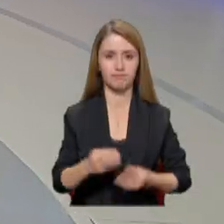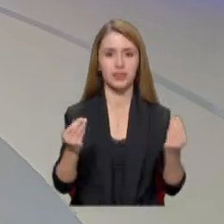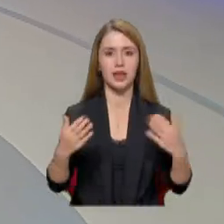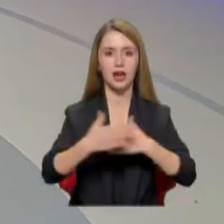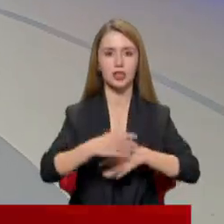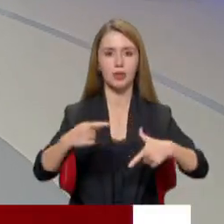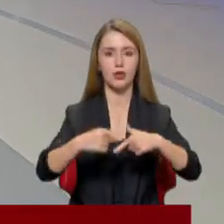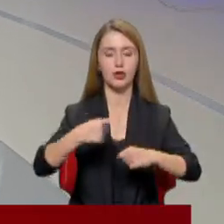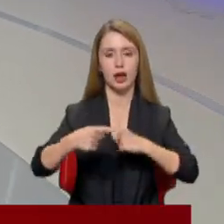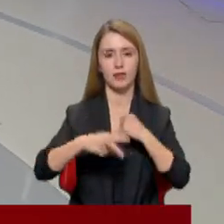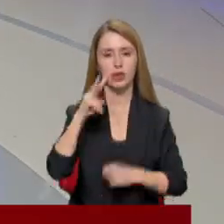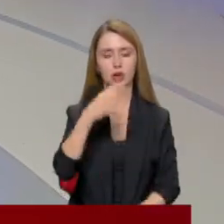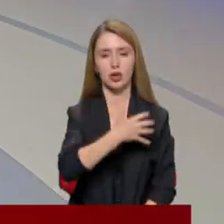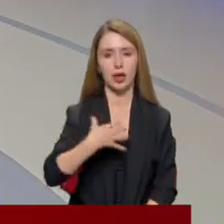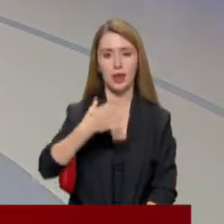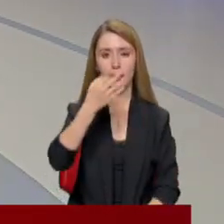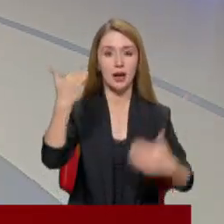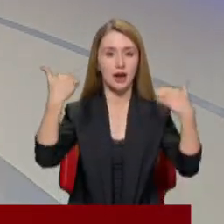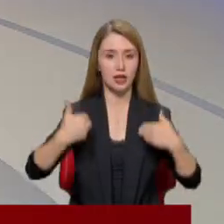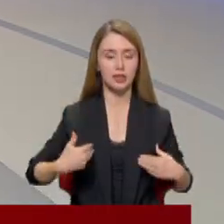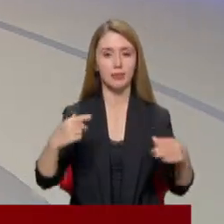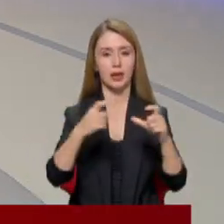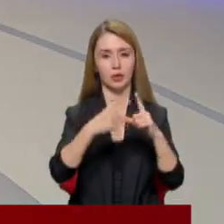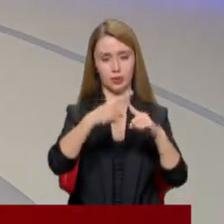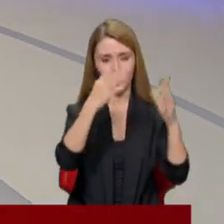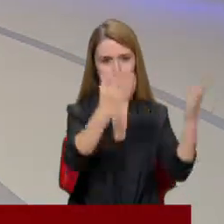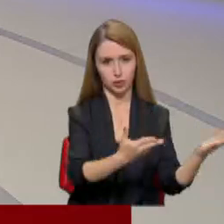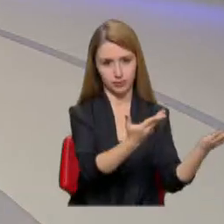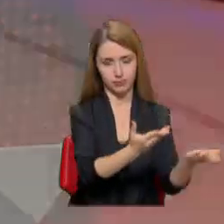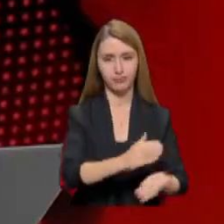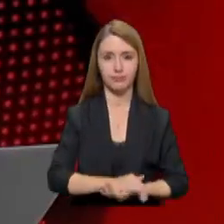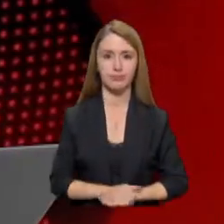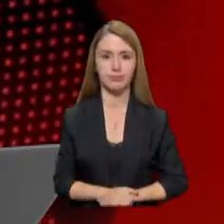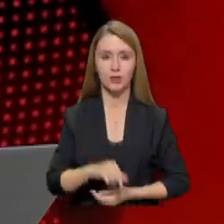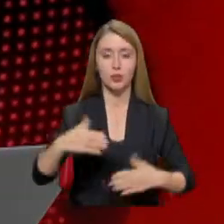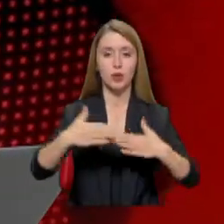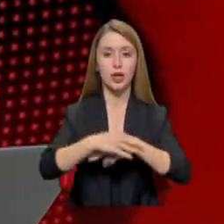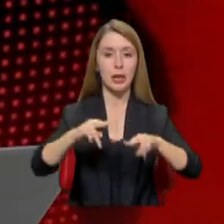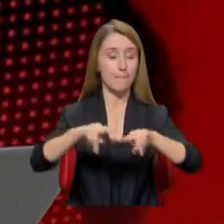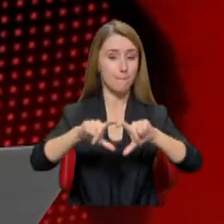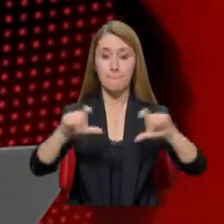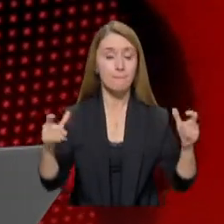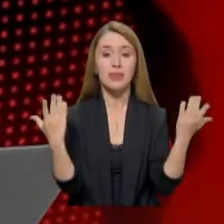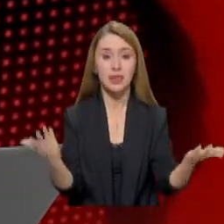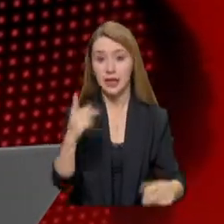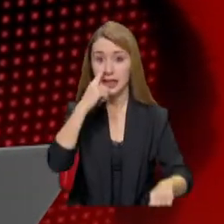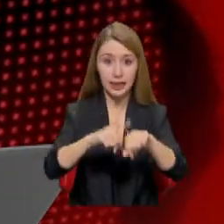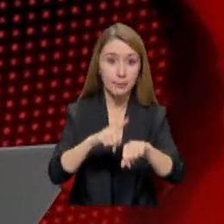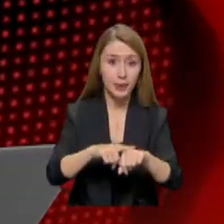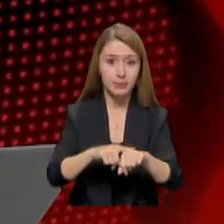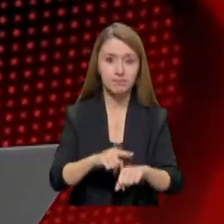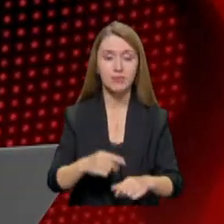Efendim iyi akşamlar. Fox hafta sonu ana haber bülteni ile karşınızdayız. Ben Gülbin Tosun. Bu akşam başlığımız inanalım